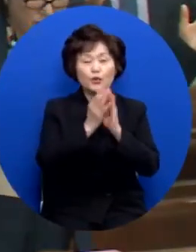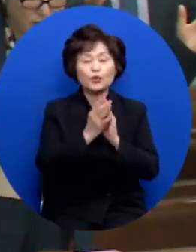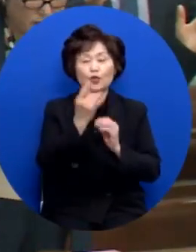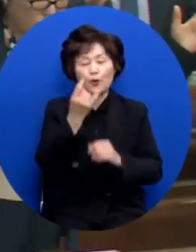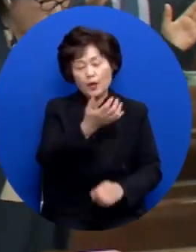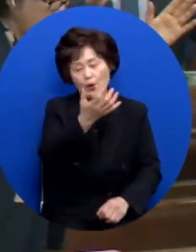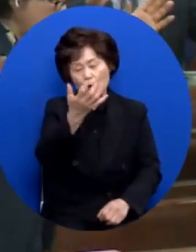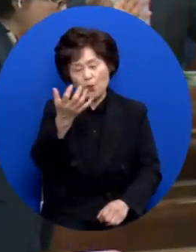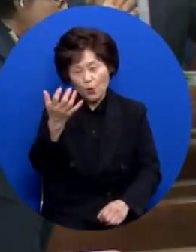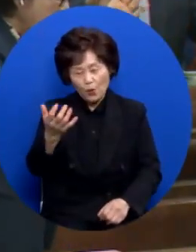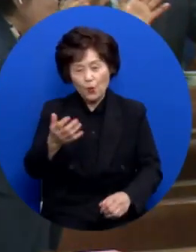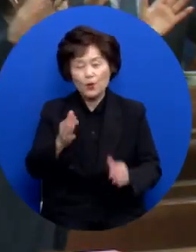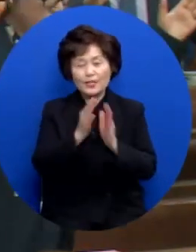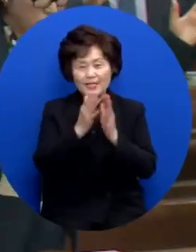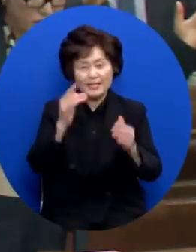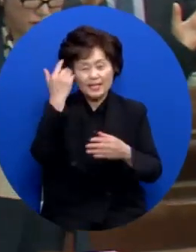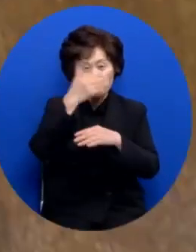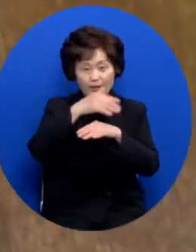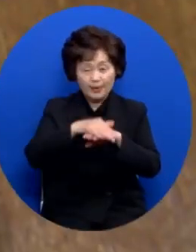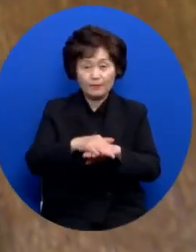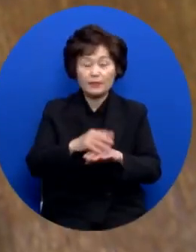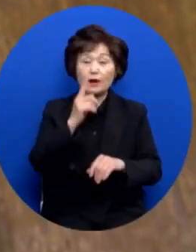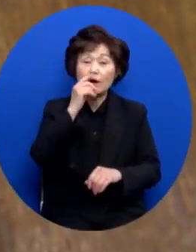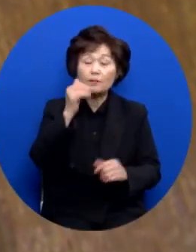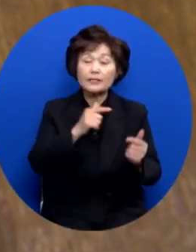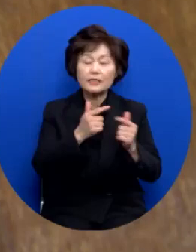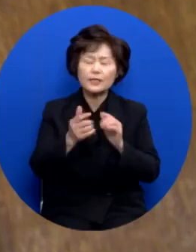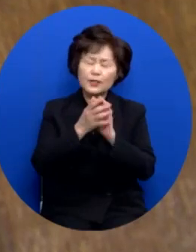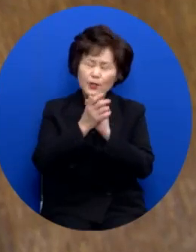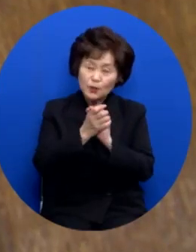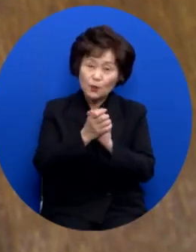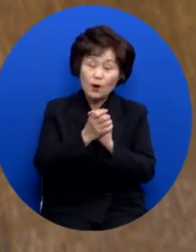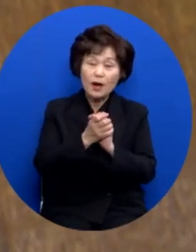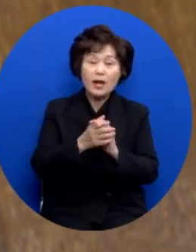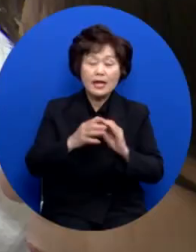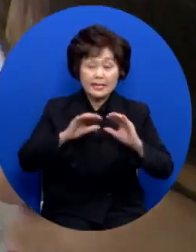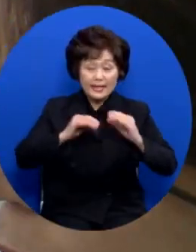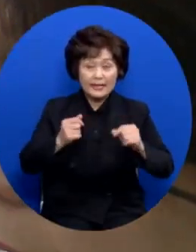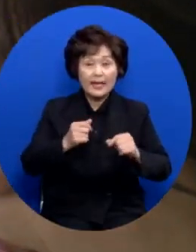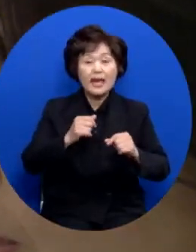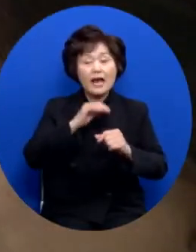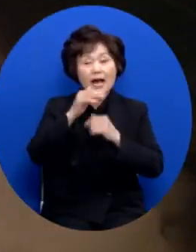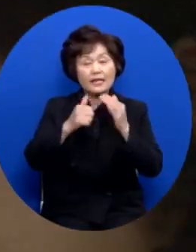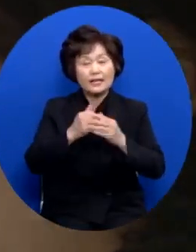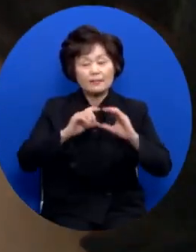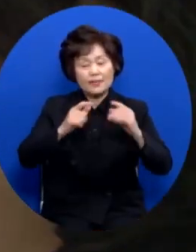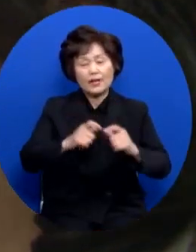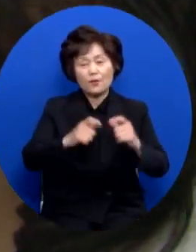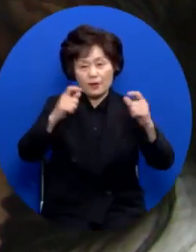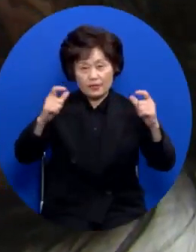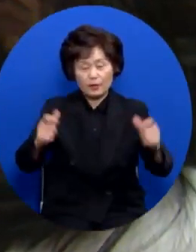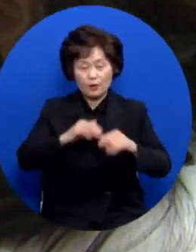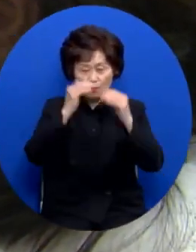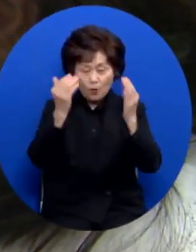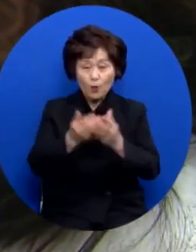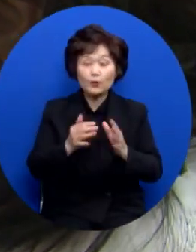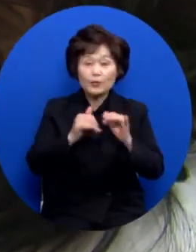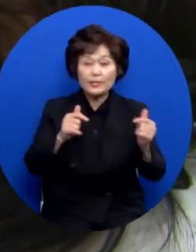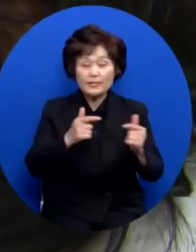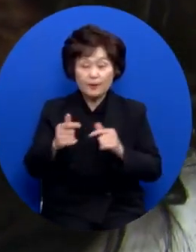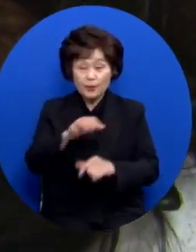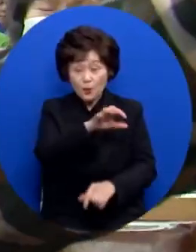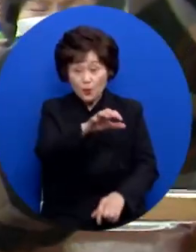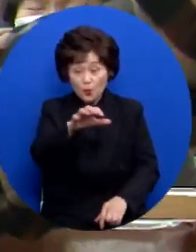세워갈 예정입니다. 어머니들의 기도의 불길이 이 땅에 하나님 나라를 확장해가고 모든 세대의 모든